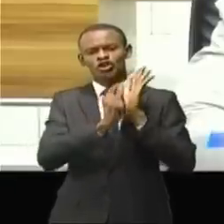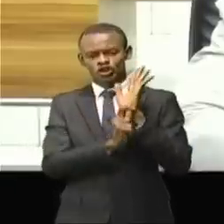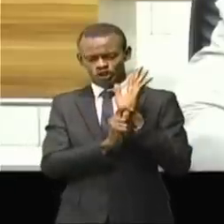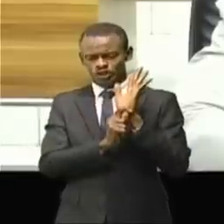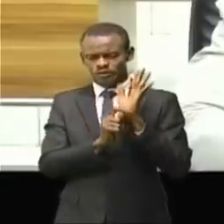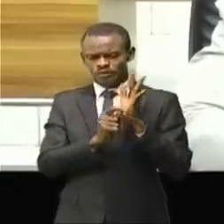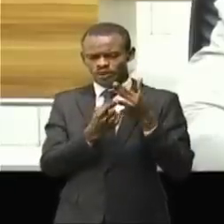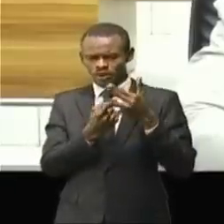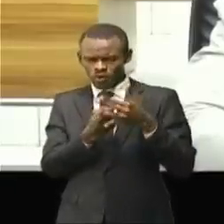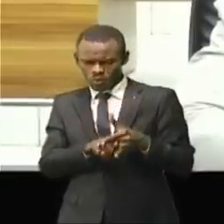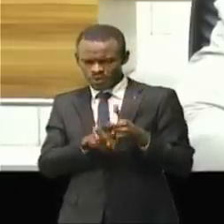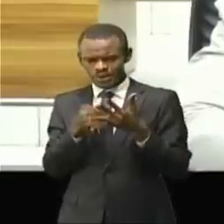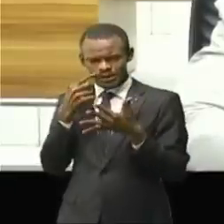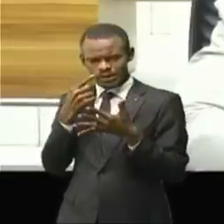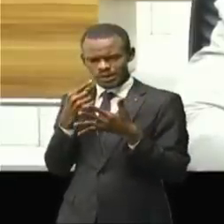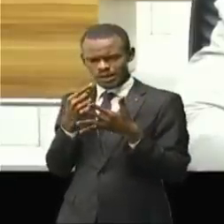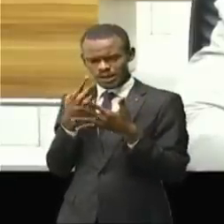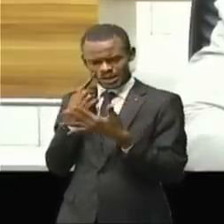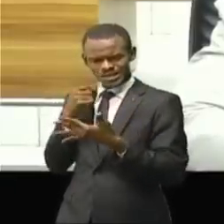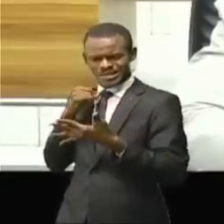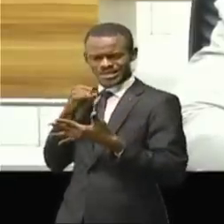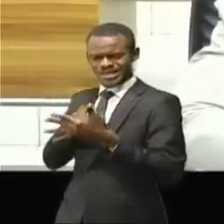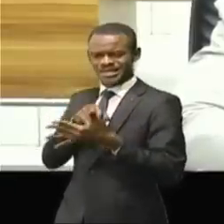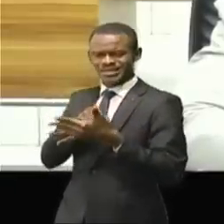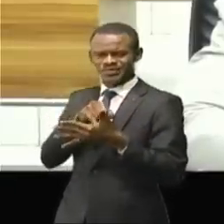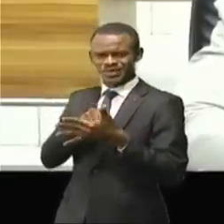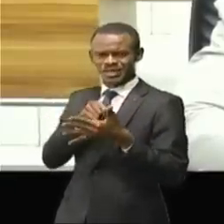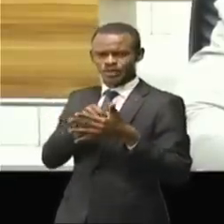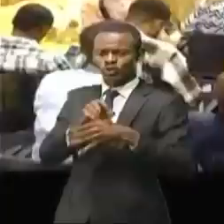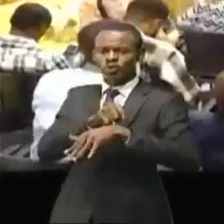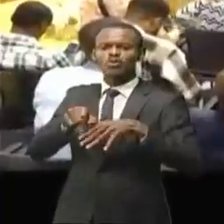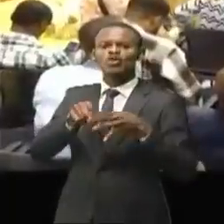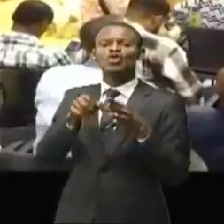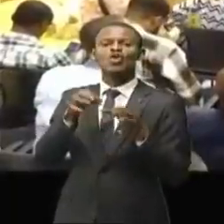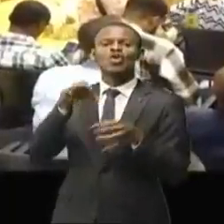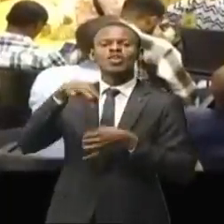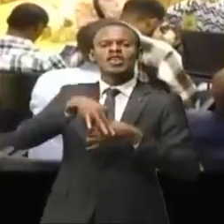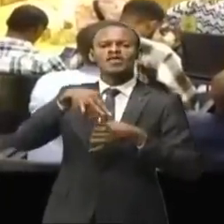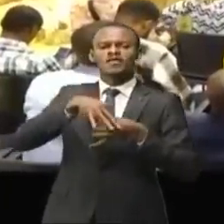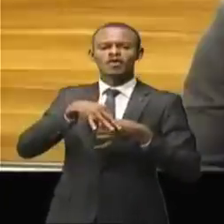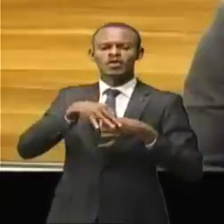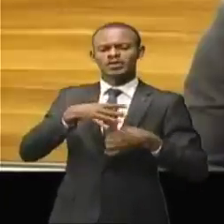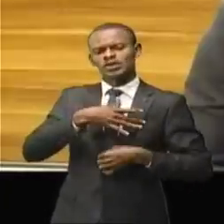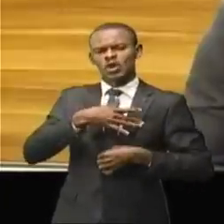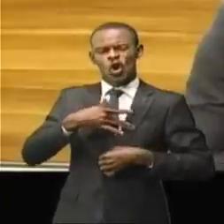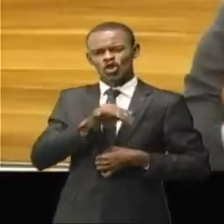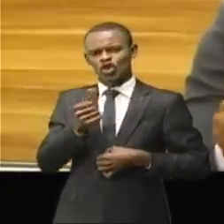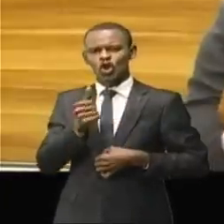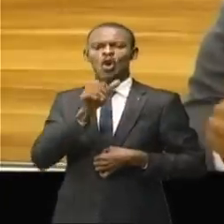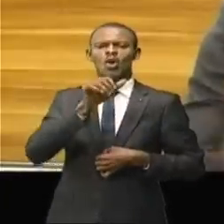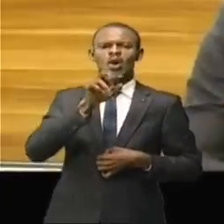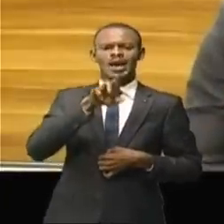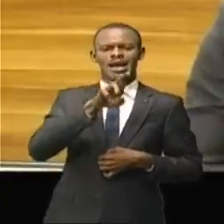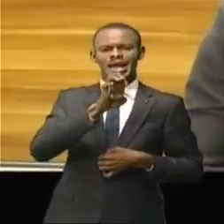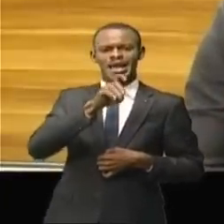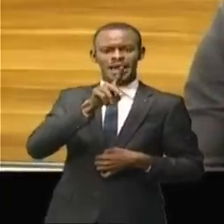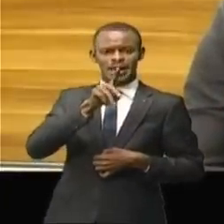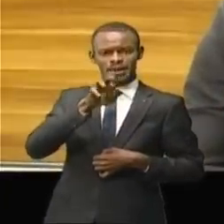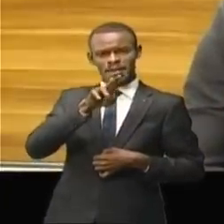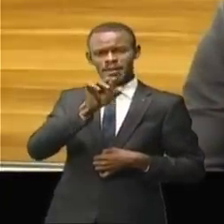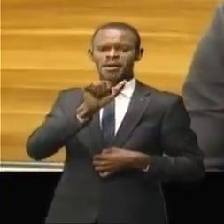des bureaux de vote ce qui nous appelons les repérages auparavant le Secrétaire Exécutif National